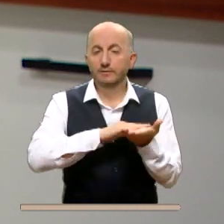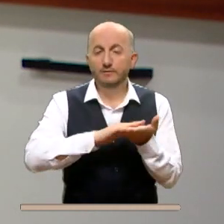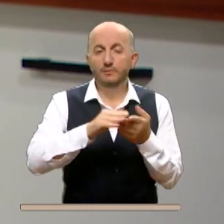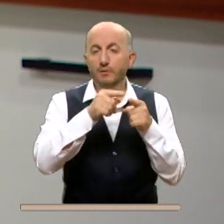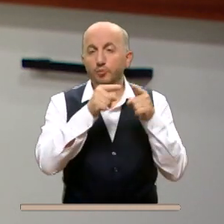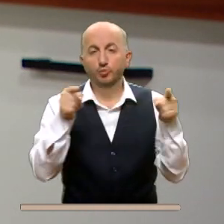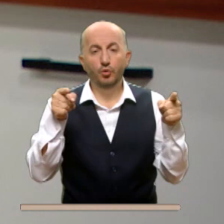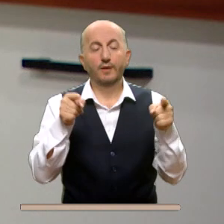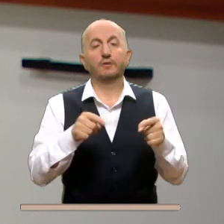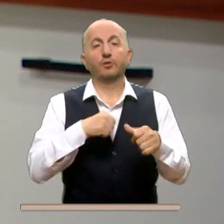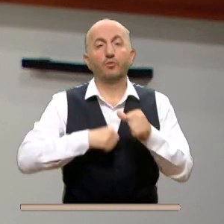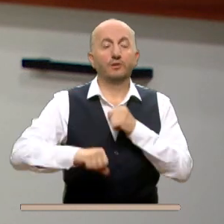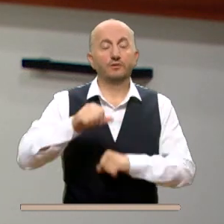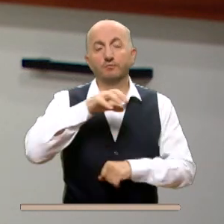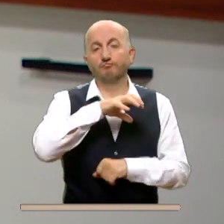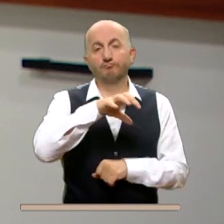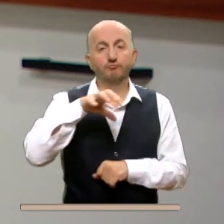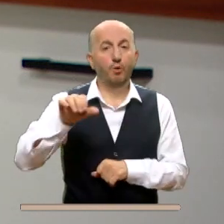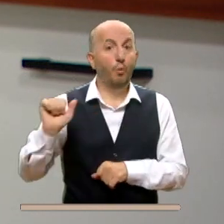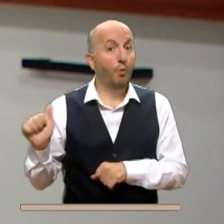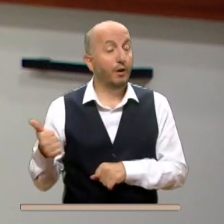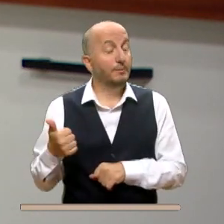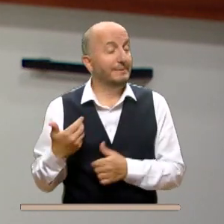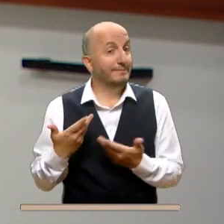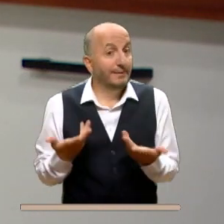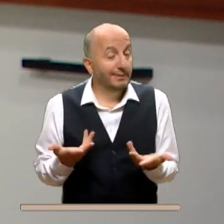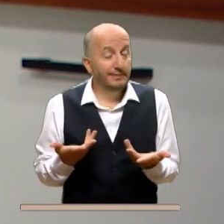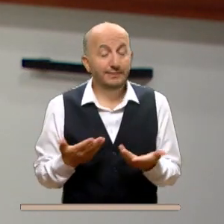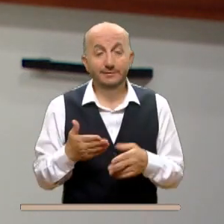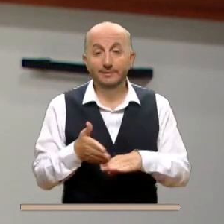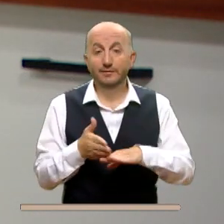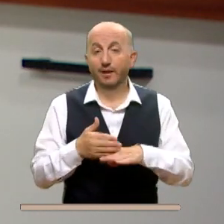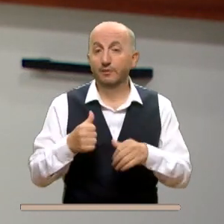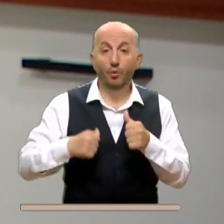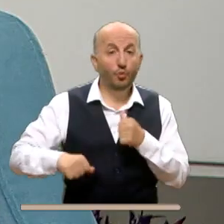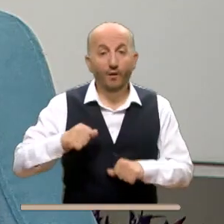süreçte üniversitelerin, bölümlerin önemine değinmek istiyorum. Neden üniversite bu